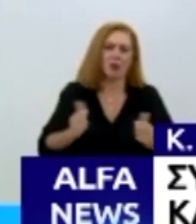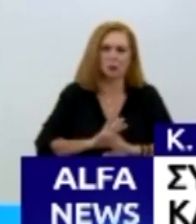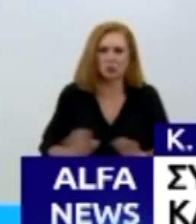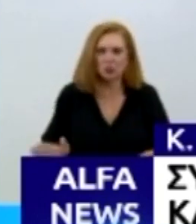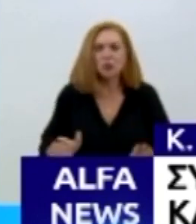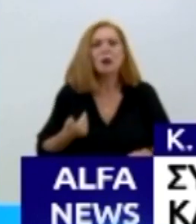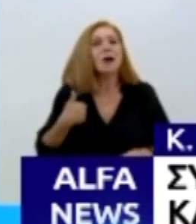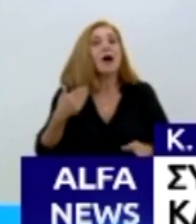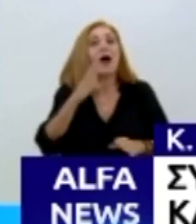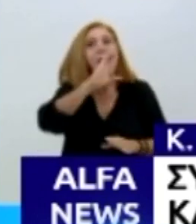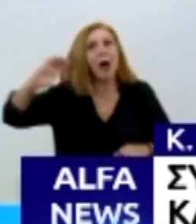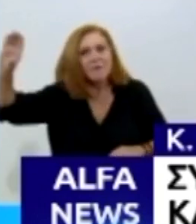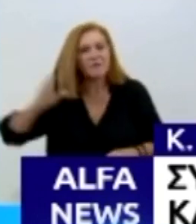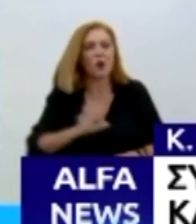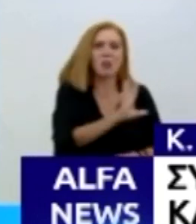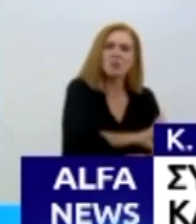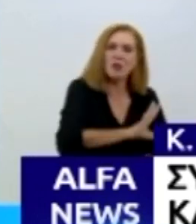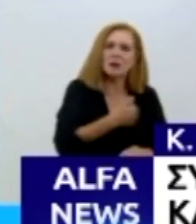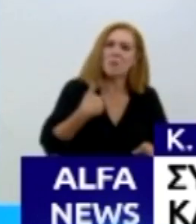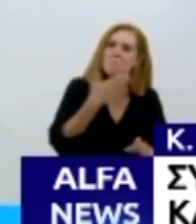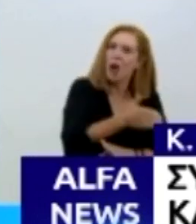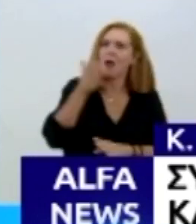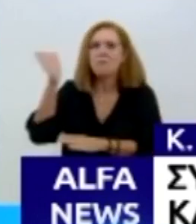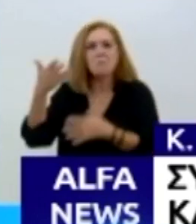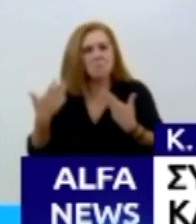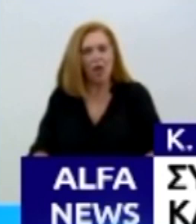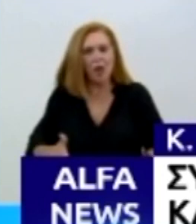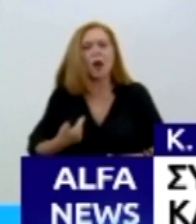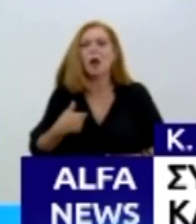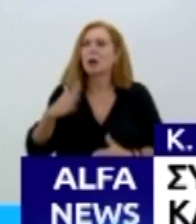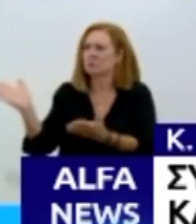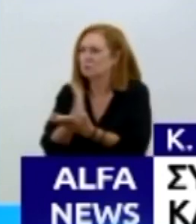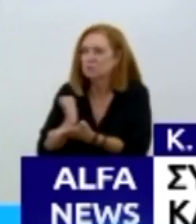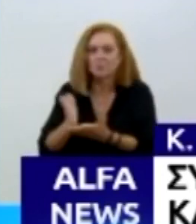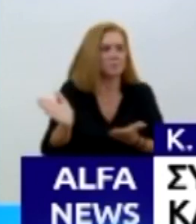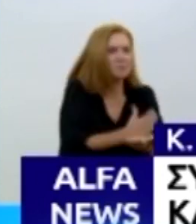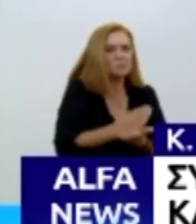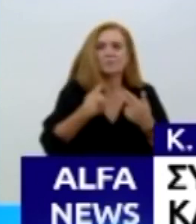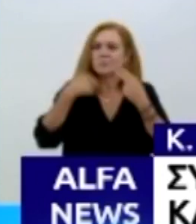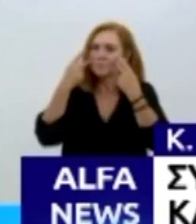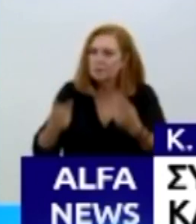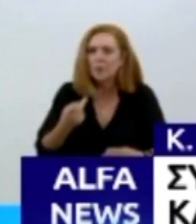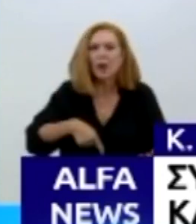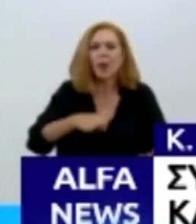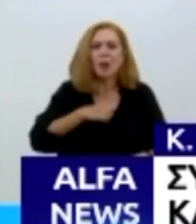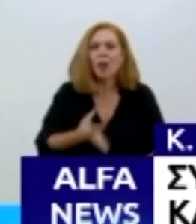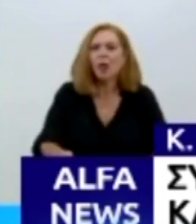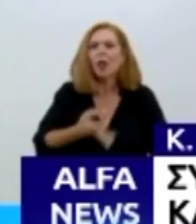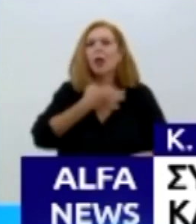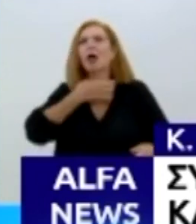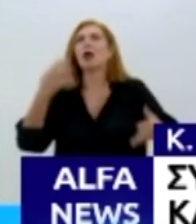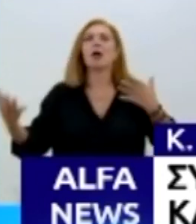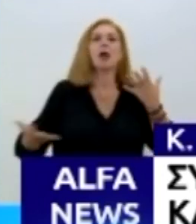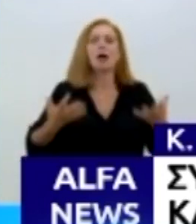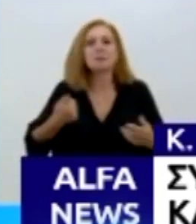Βρέθηκα στον Εύρο και στη Θεσσαλία. Είδα τις καταστροφές, είδα και την απόγνωση των κατοίκων